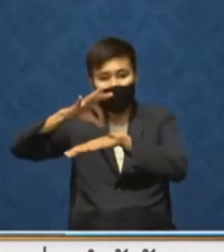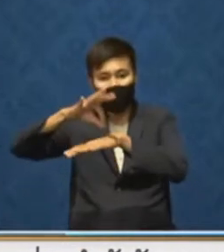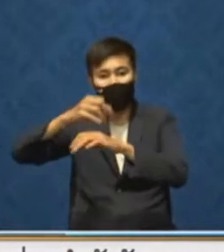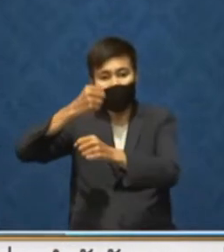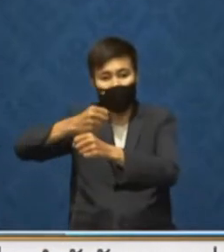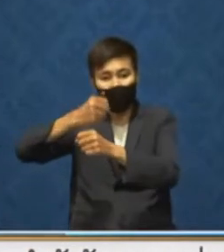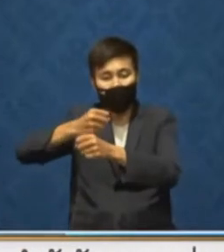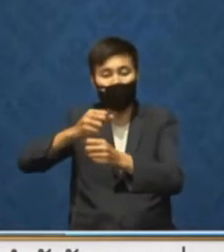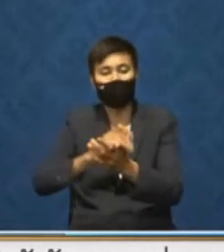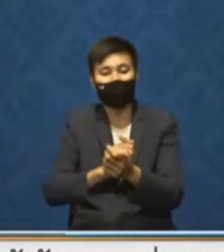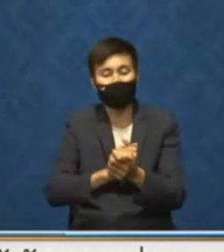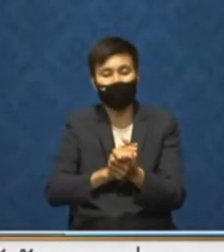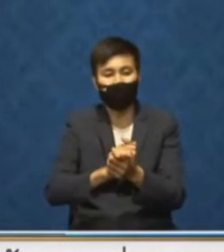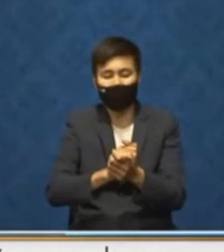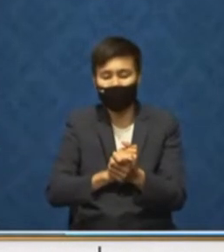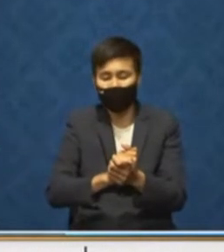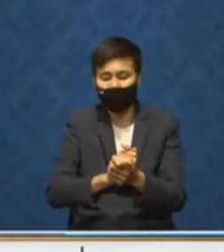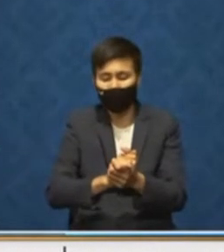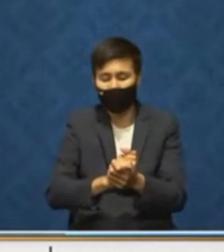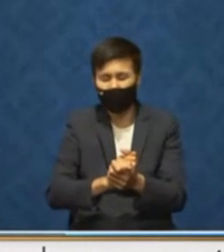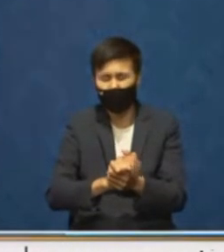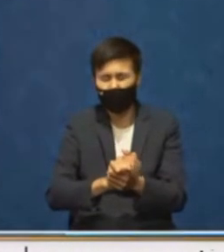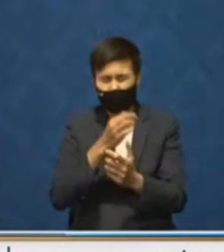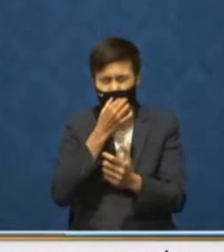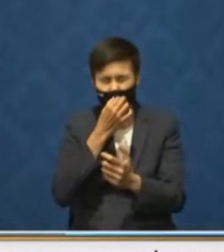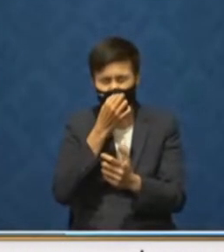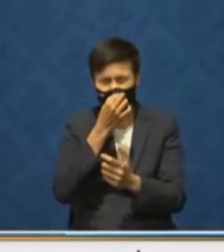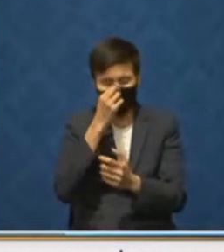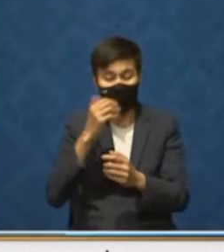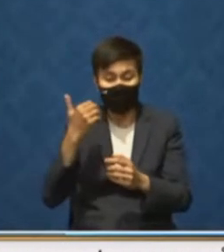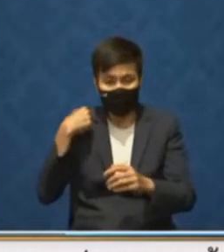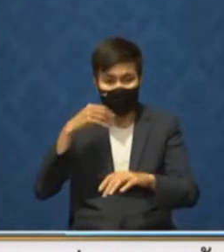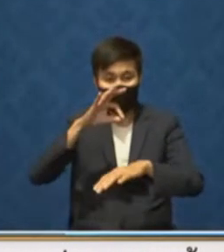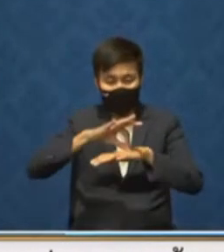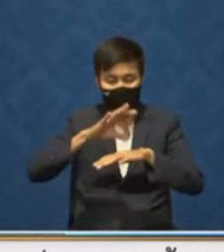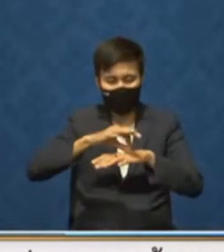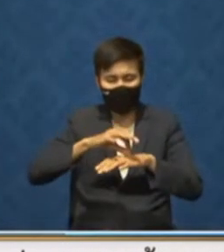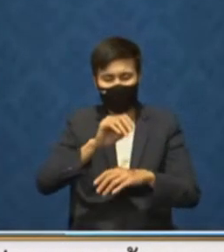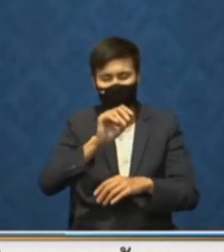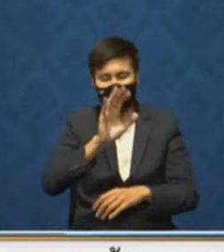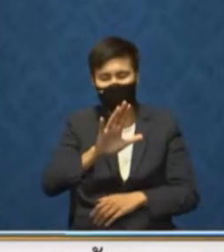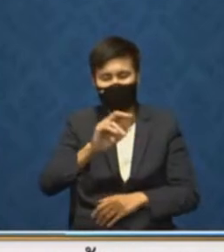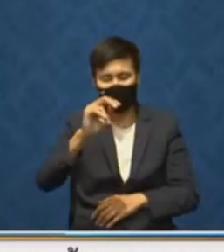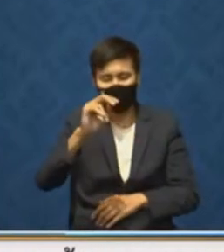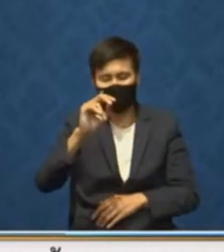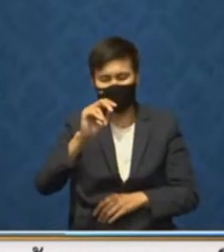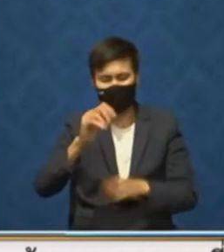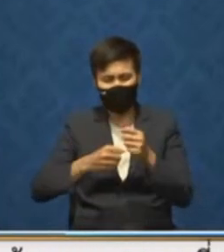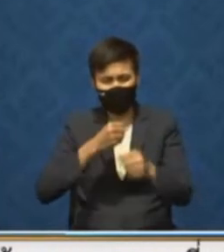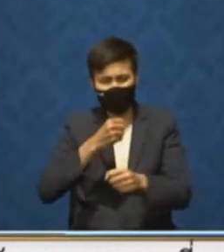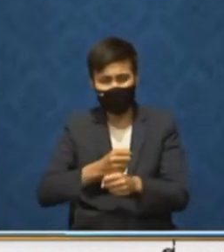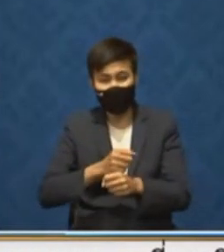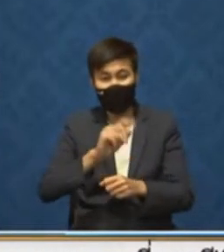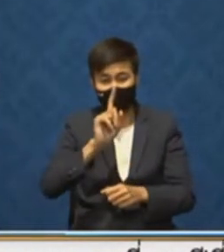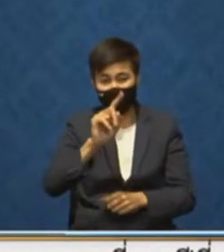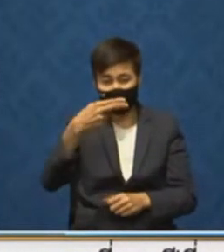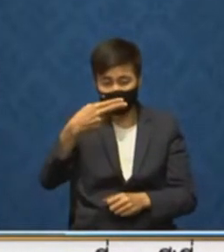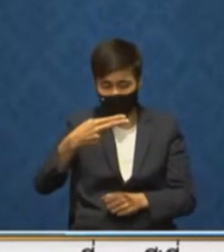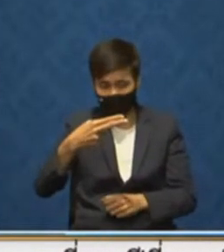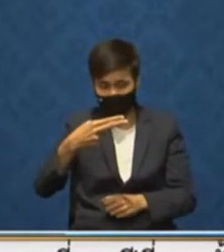ส่งเสริมการจ้างงานในภาคผิดมากกว่าแสนหน้าตาใน 5ปีอยู่ในภาครายงานก่อสร้างอีกกว่าเมื่อถูกแว่นตา